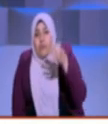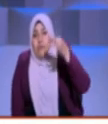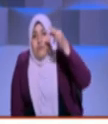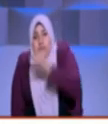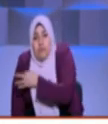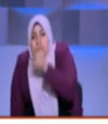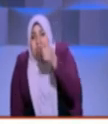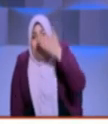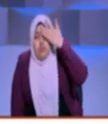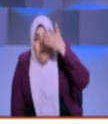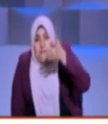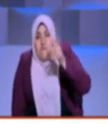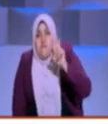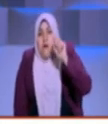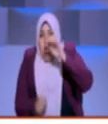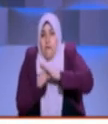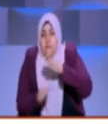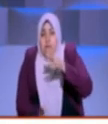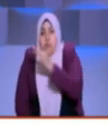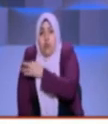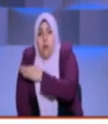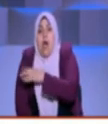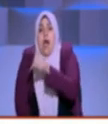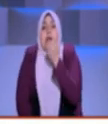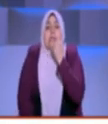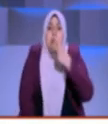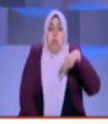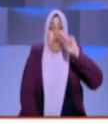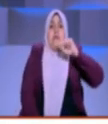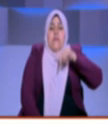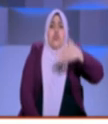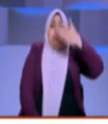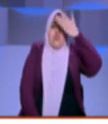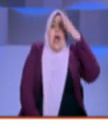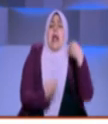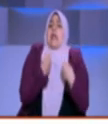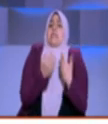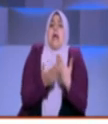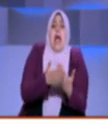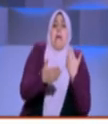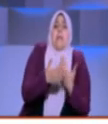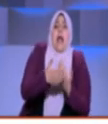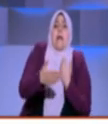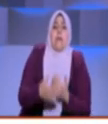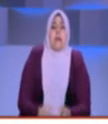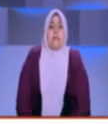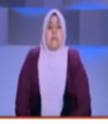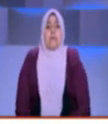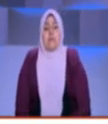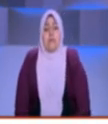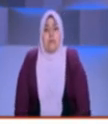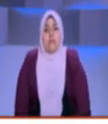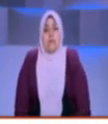إسبانيا. بالفعل هو نعم. هذا ما أعلنه وزير الصحة الإسباني نعم. أن السبب قد يكون يرجع إلى